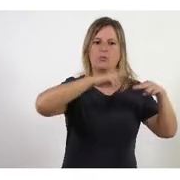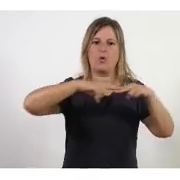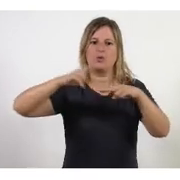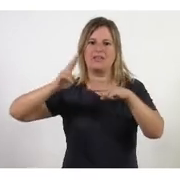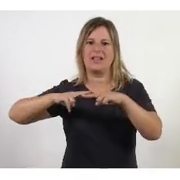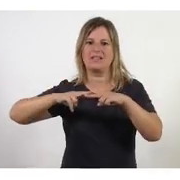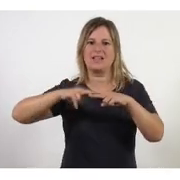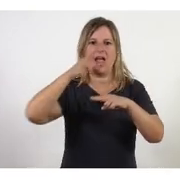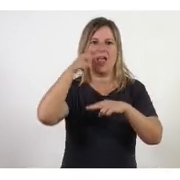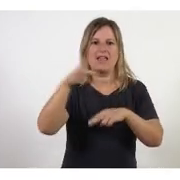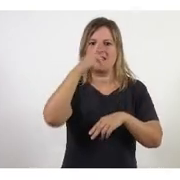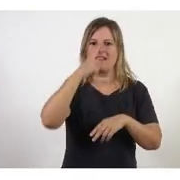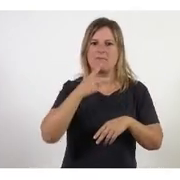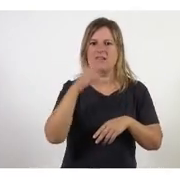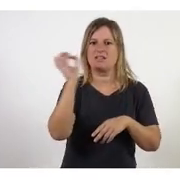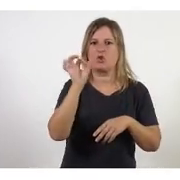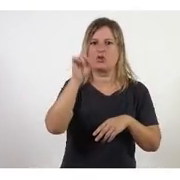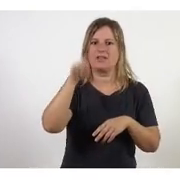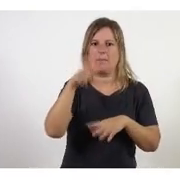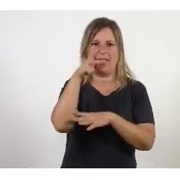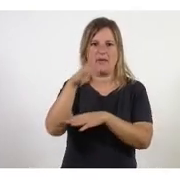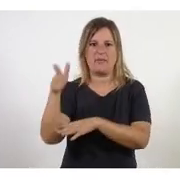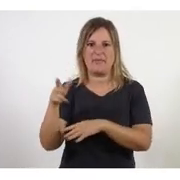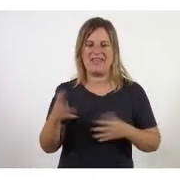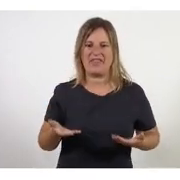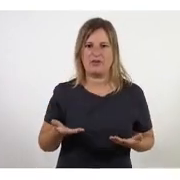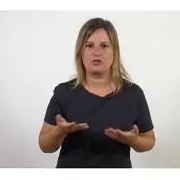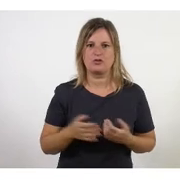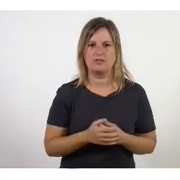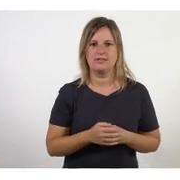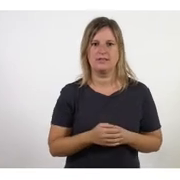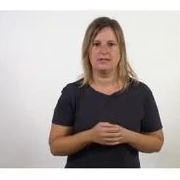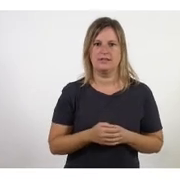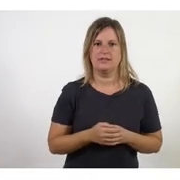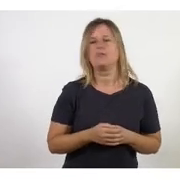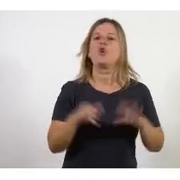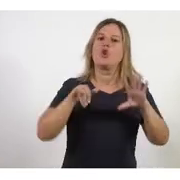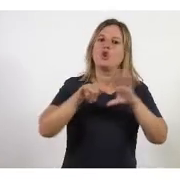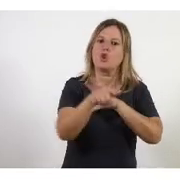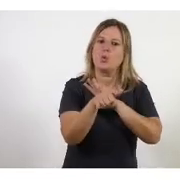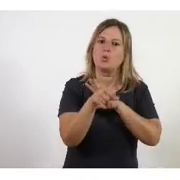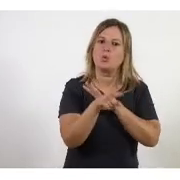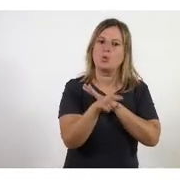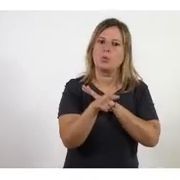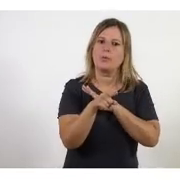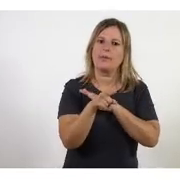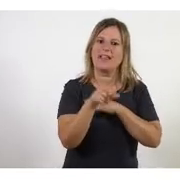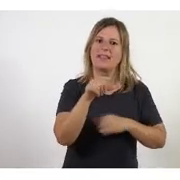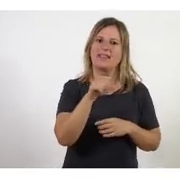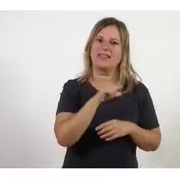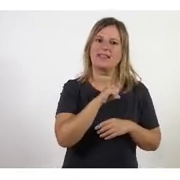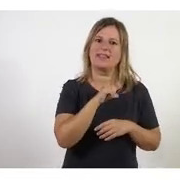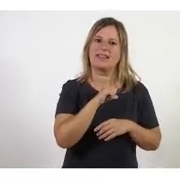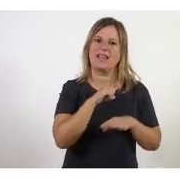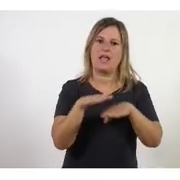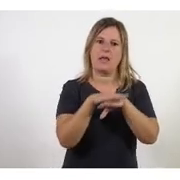pels vídeos. Sí, bona pregunta. Mireu, el YouTube té una